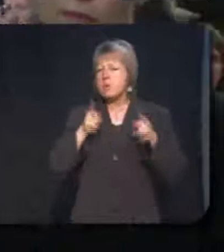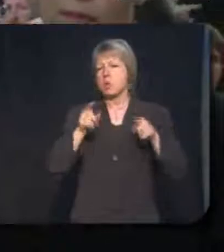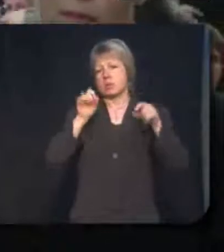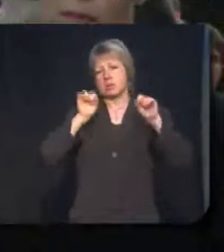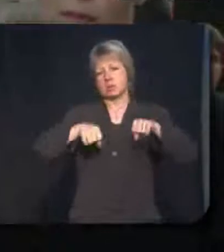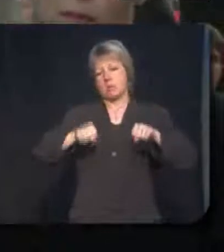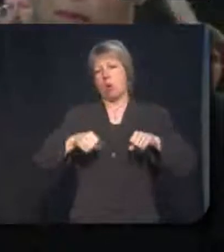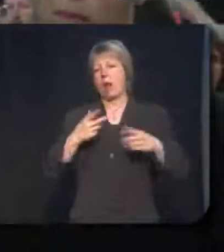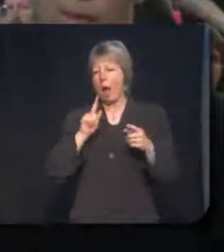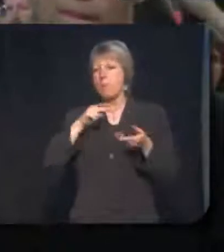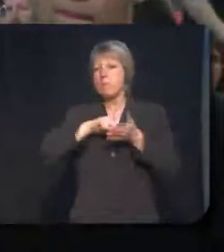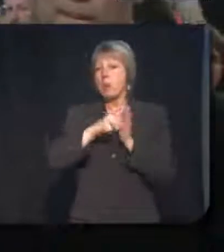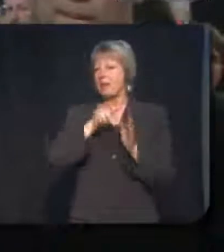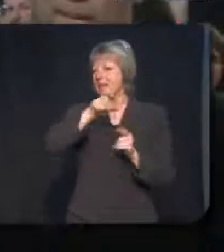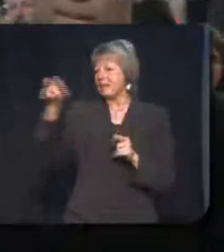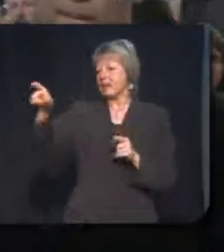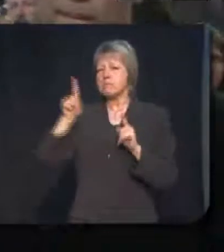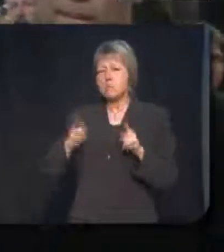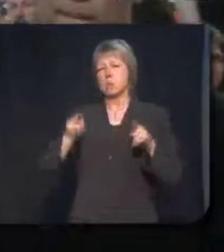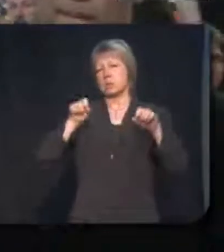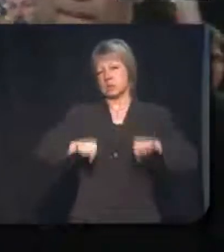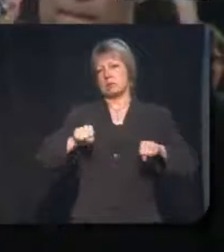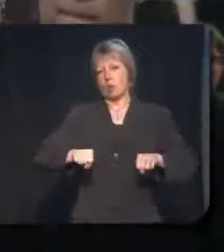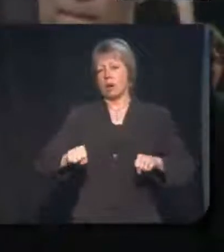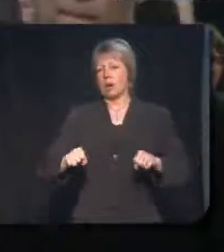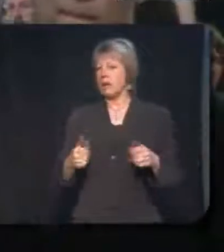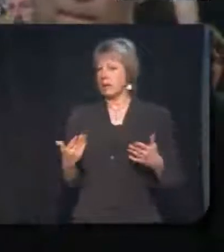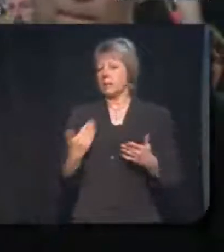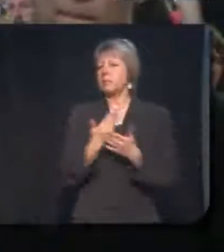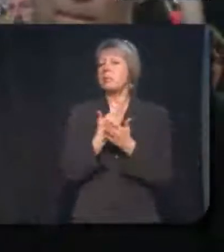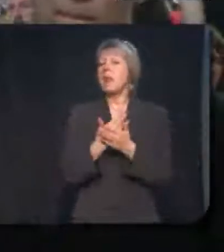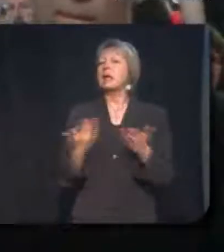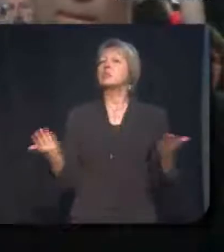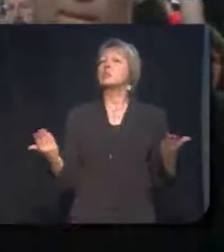auch die Politiker müssen die Möglichkeit haben wenn ein